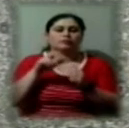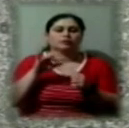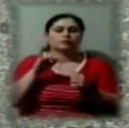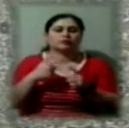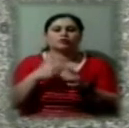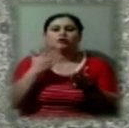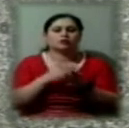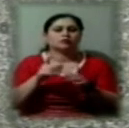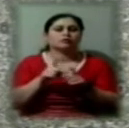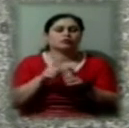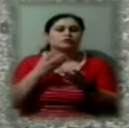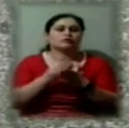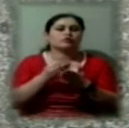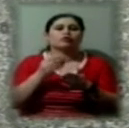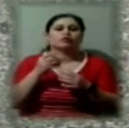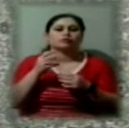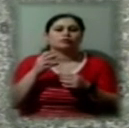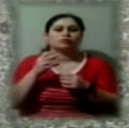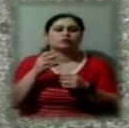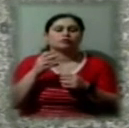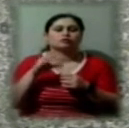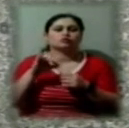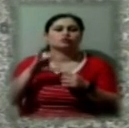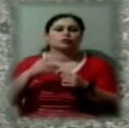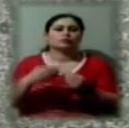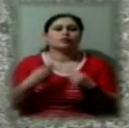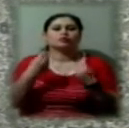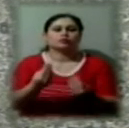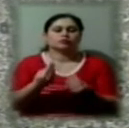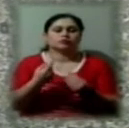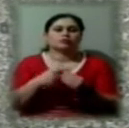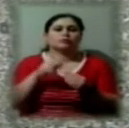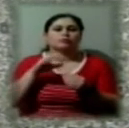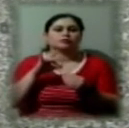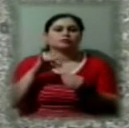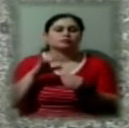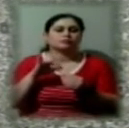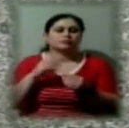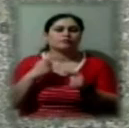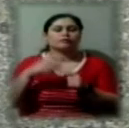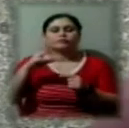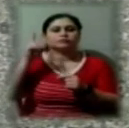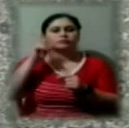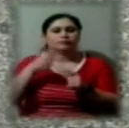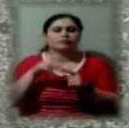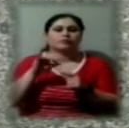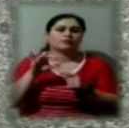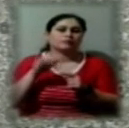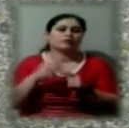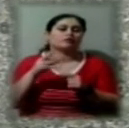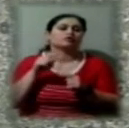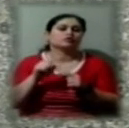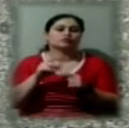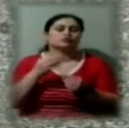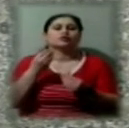так, свою скажімо так, ступінь подачі, свою, от, в принципі, ми знаємо про цей предмет, але для того, щоб його обіграти, для того,